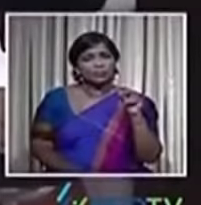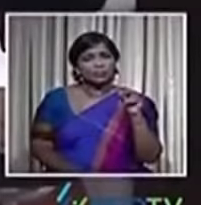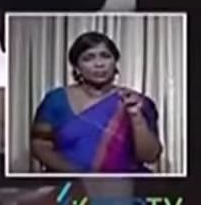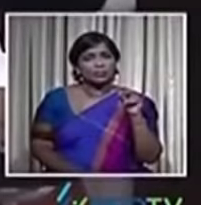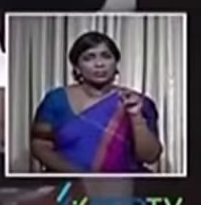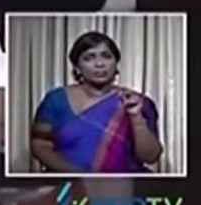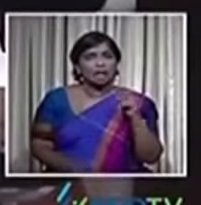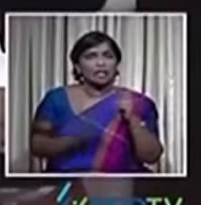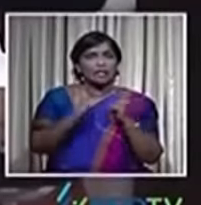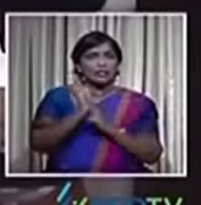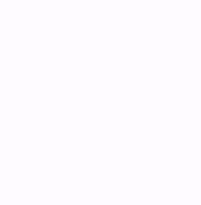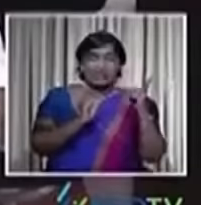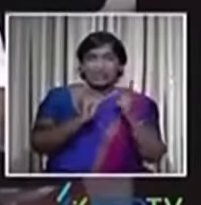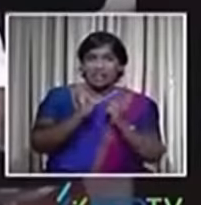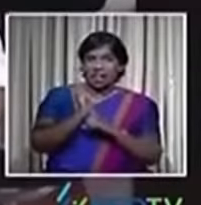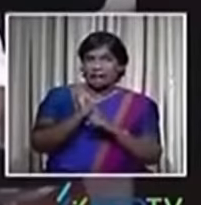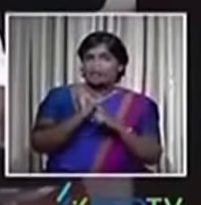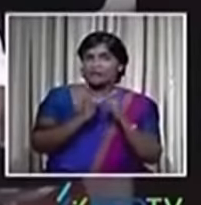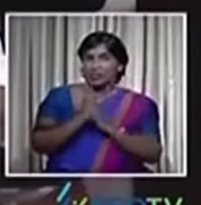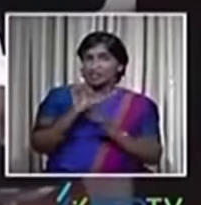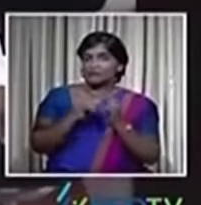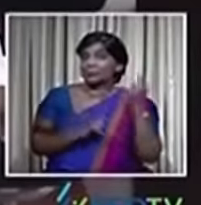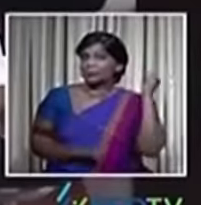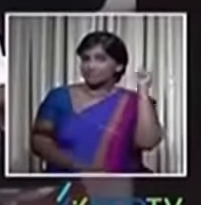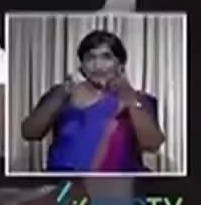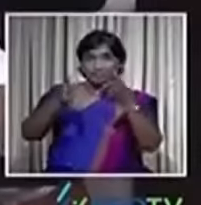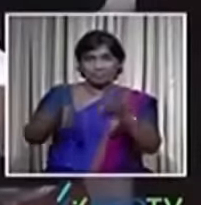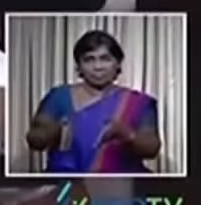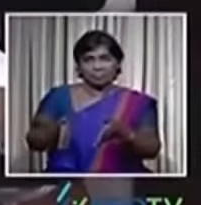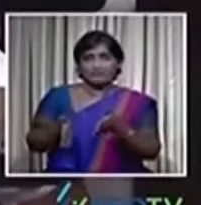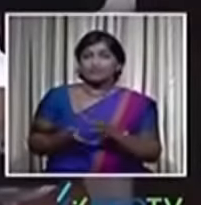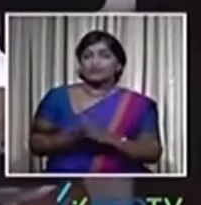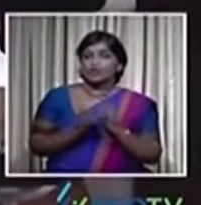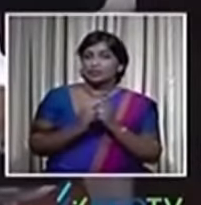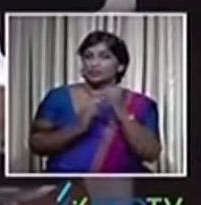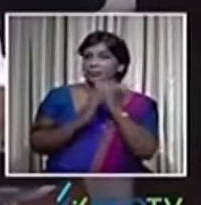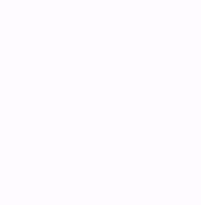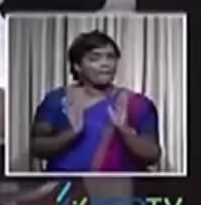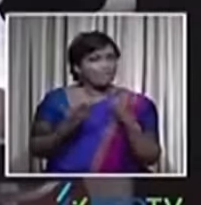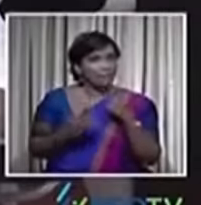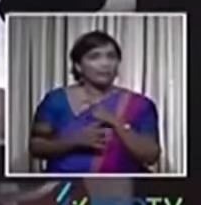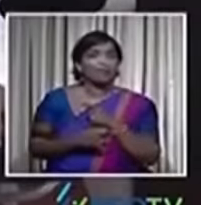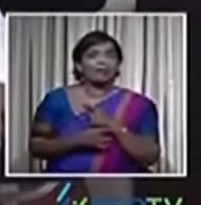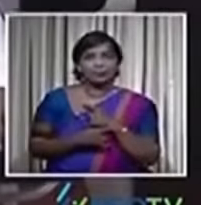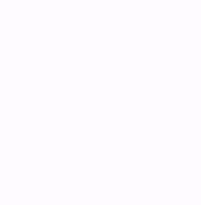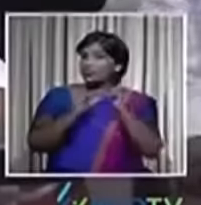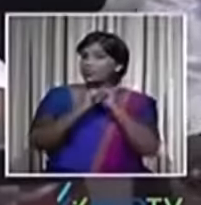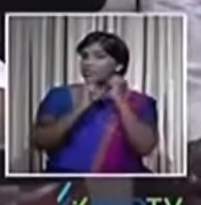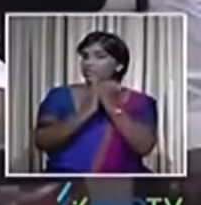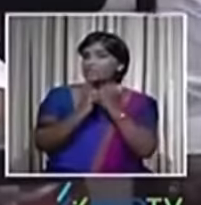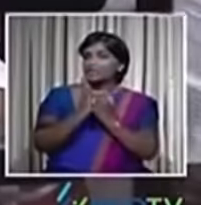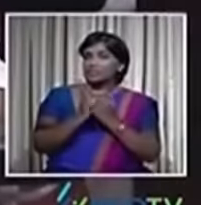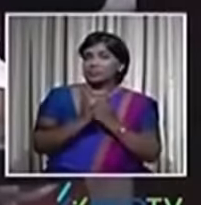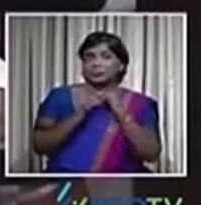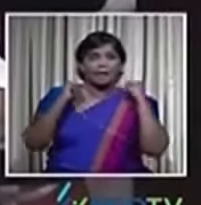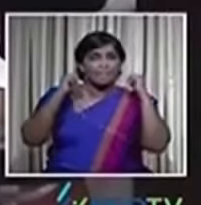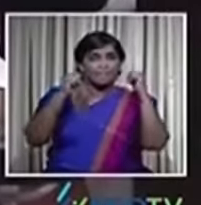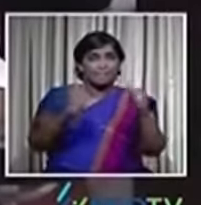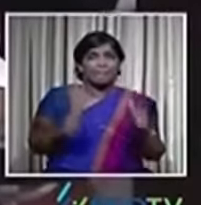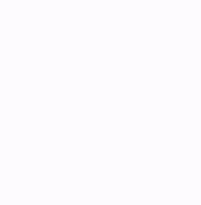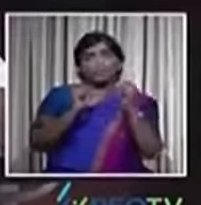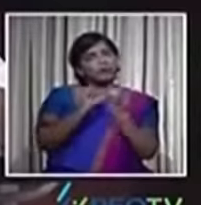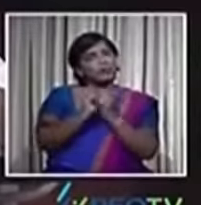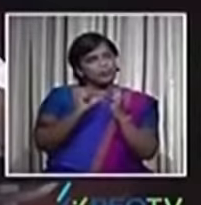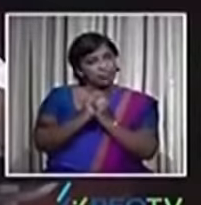கடந்த ஏப்ரல் மாதம் 11 தேதி நிமா லாங்சா அங்கு சென்று அடிக்கல் நாட்டி நிர்மாண பணிகளை முன்னெடுத்த போதிலும் அந்த பாலத்திற்கான நிர்மாண பணிகள்